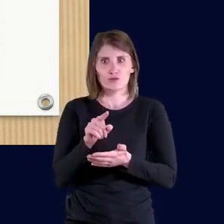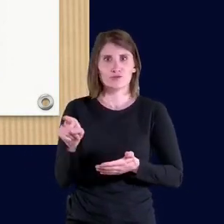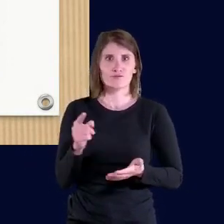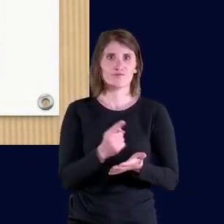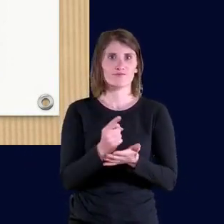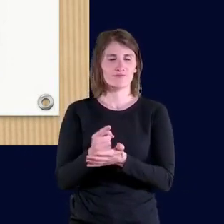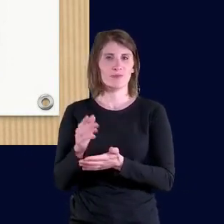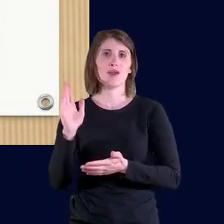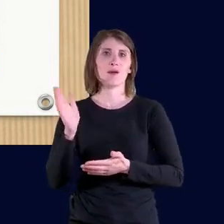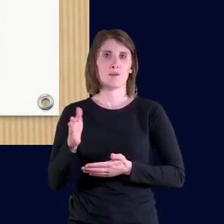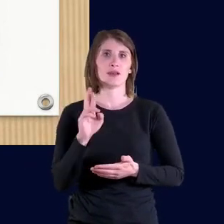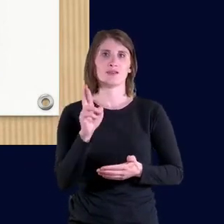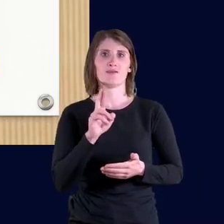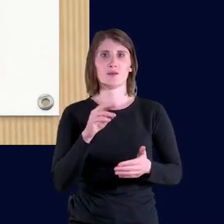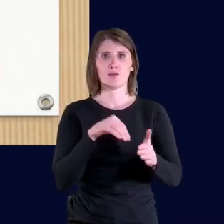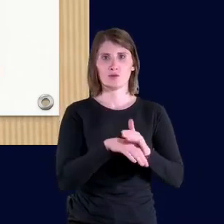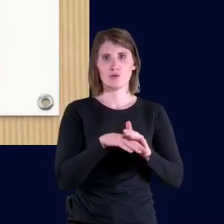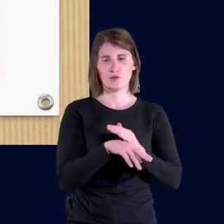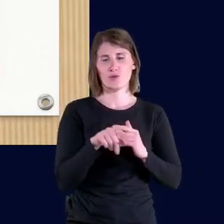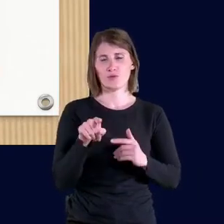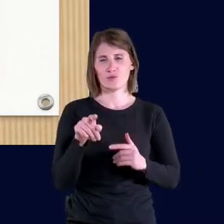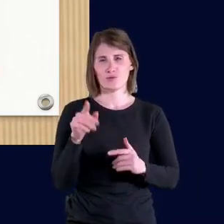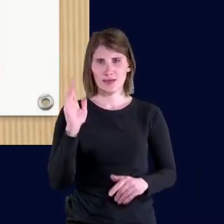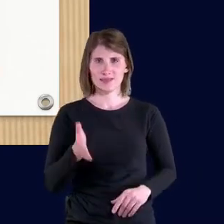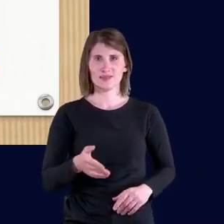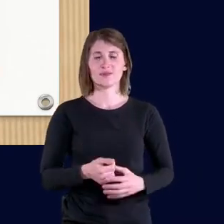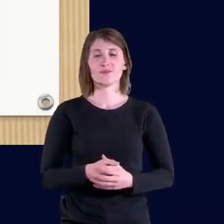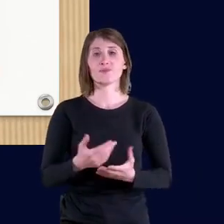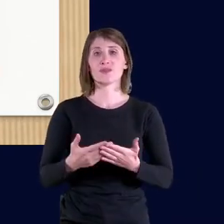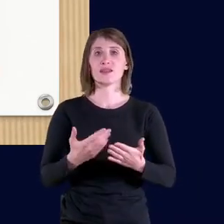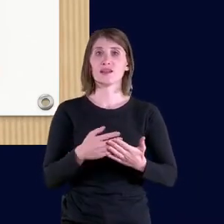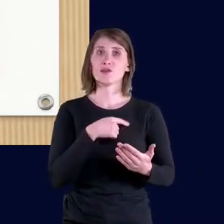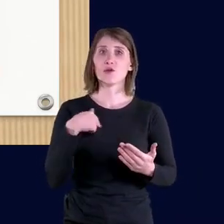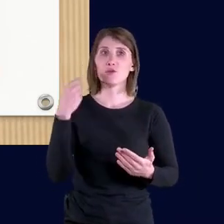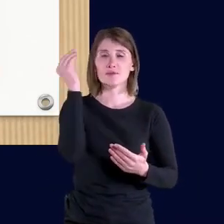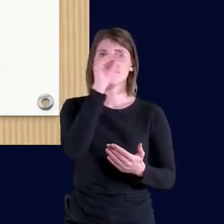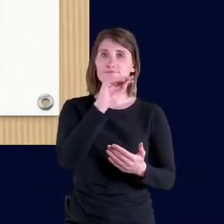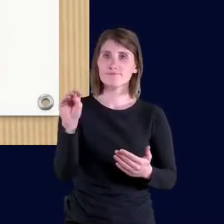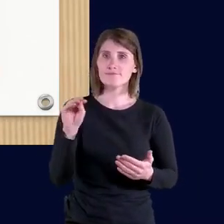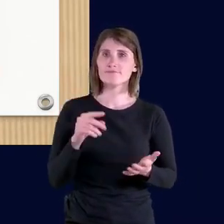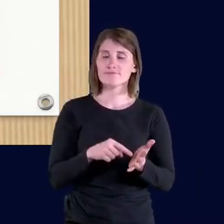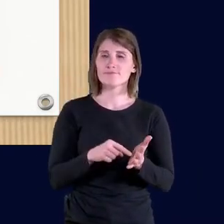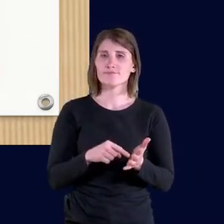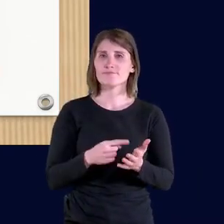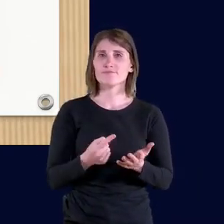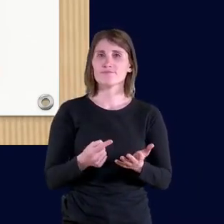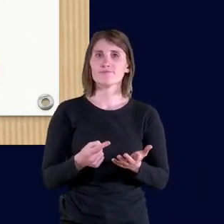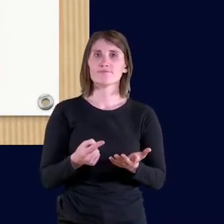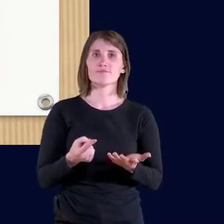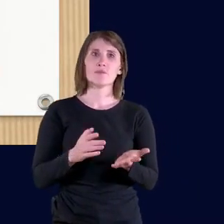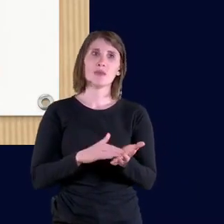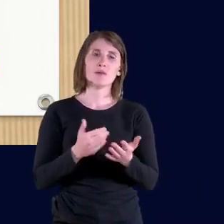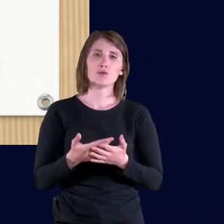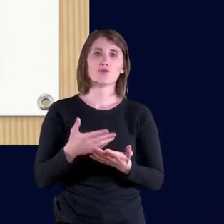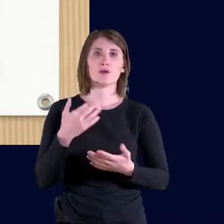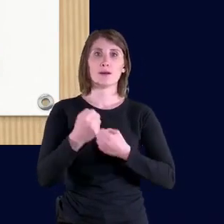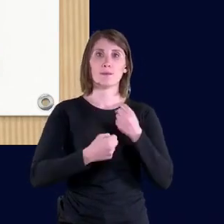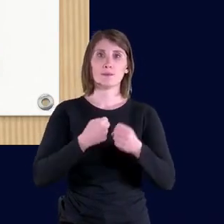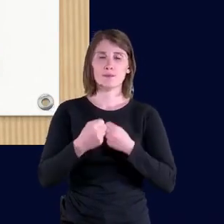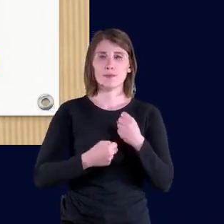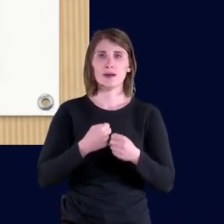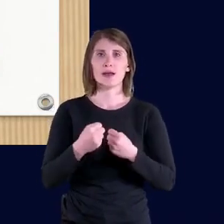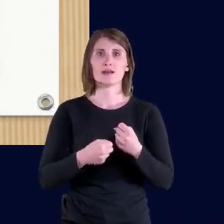udostępniane w repozytorium więc zwracamy też na to uwagę przypadku pracy tutaj